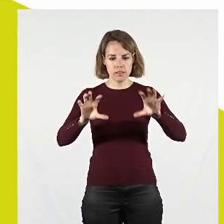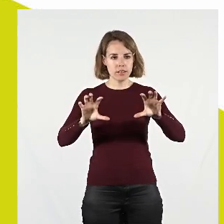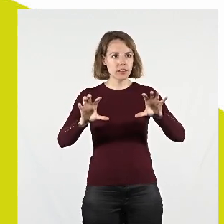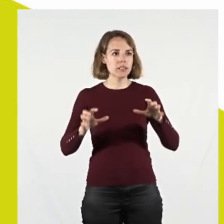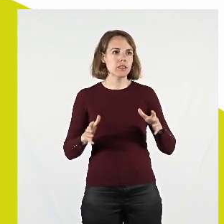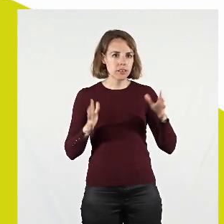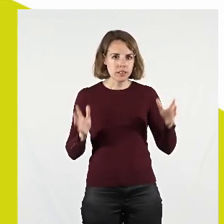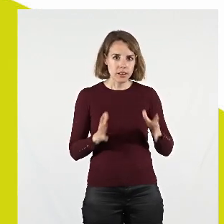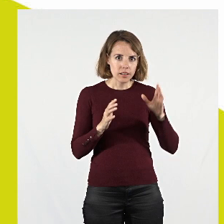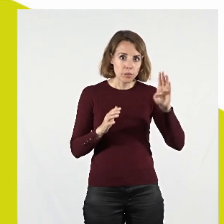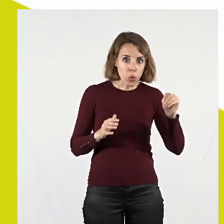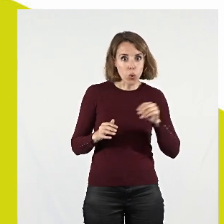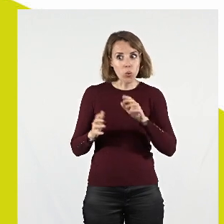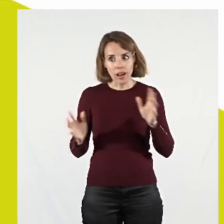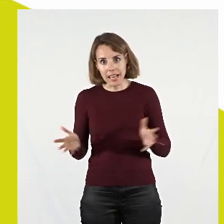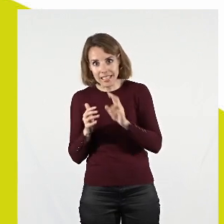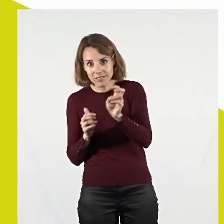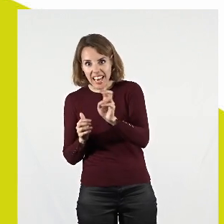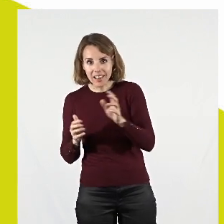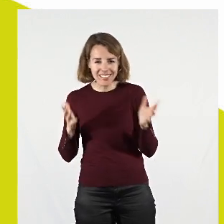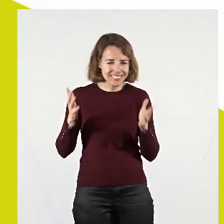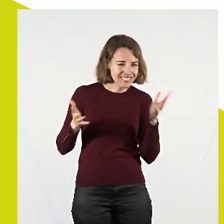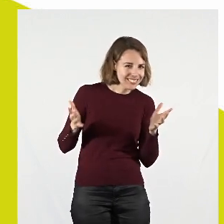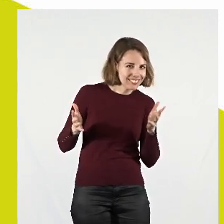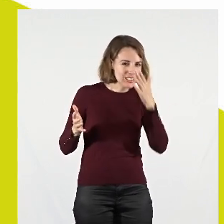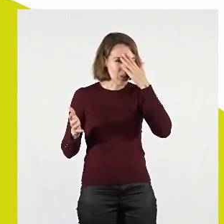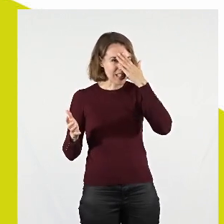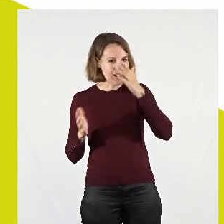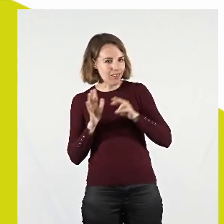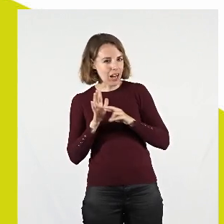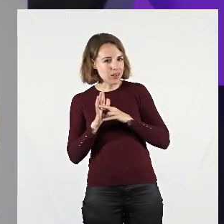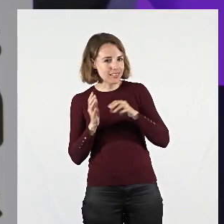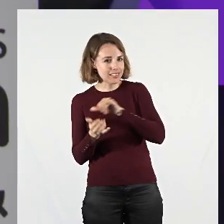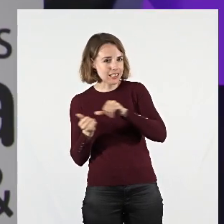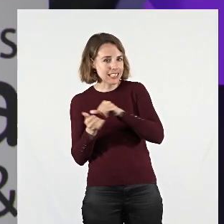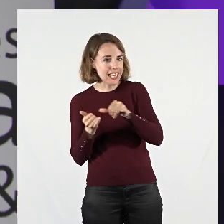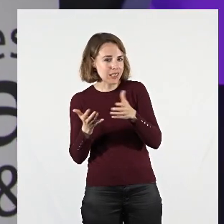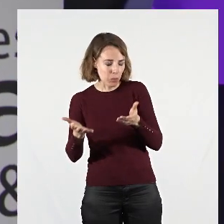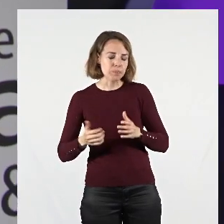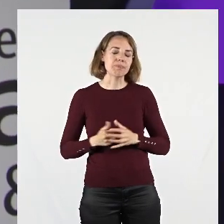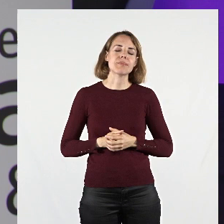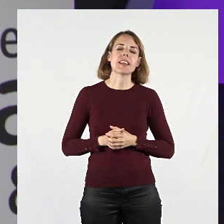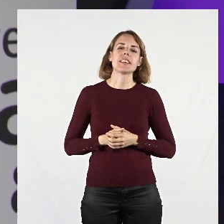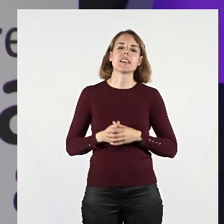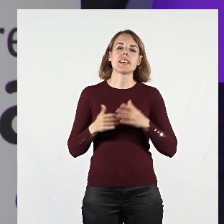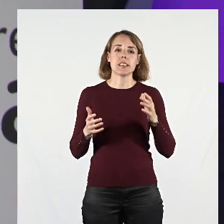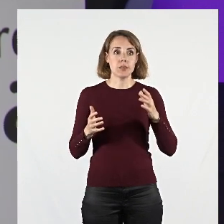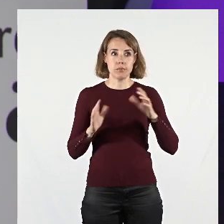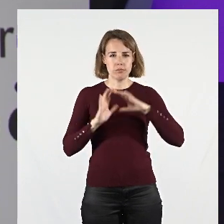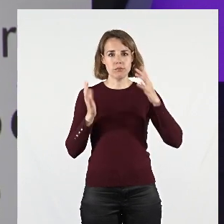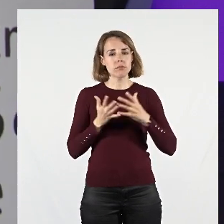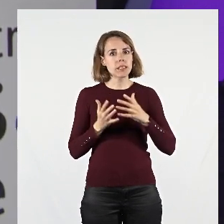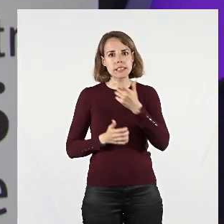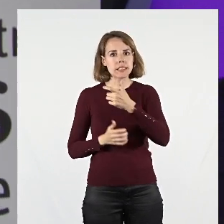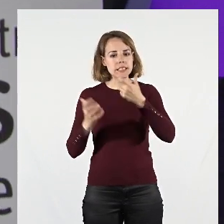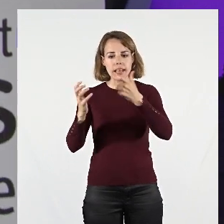notre pays. Pour ceux qui ont un peu d'âge, ça fait penser à Saint-Étienne. Et donc, on a affaire à un effectif considérable de professionnels concernés, presque 730 000